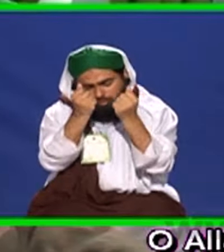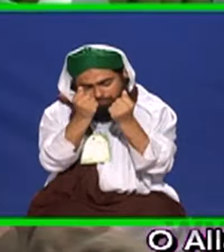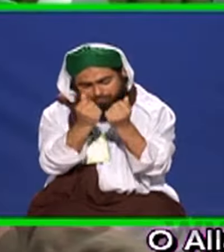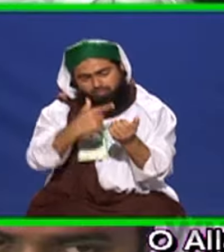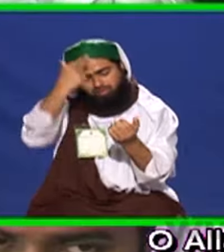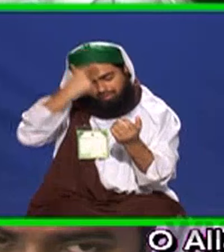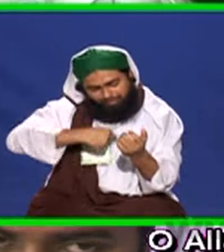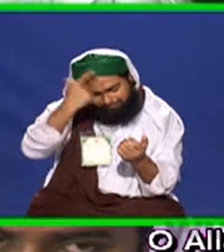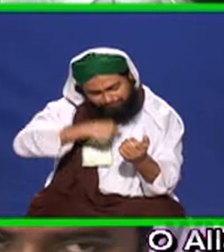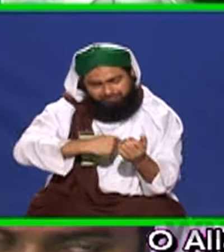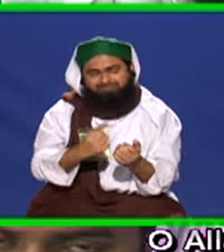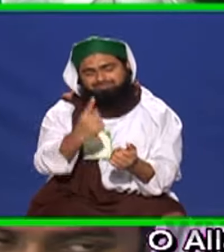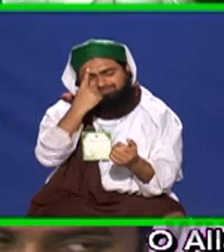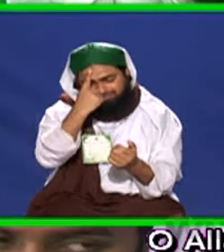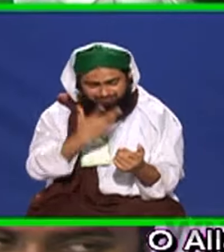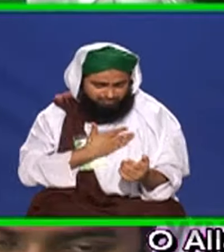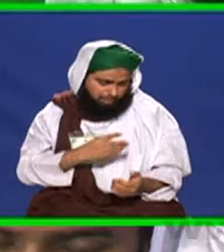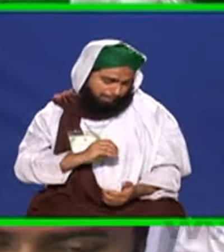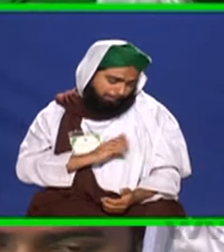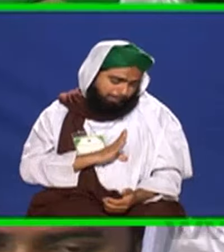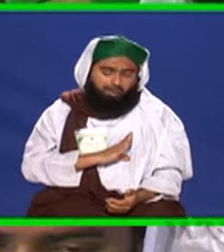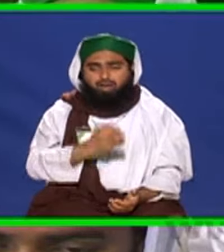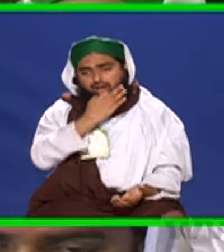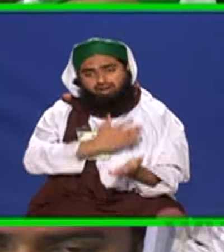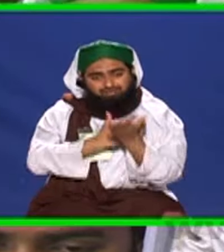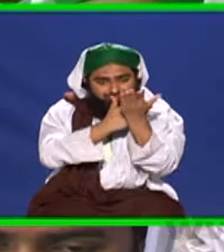اعمال تیری بارگاہ کے لائق نہیں تو